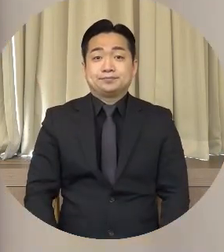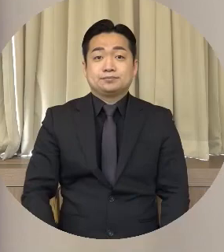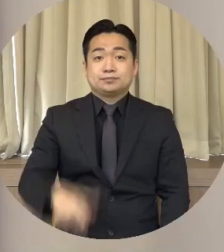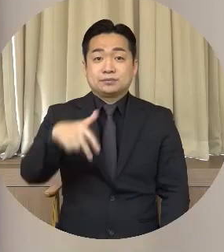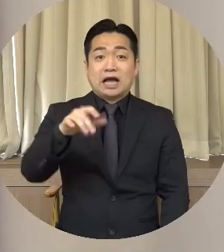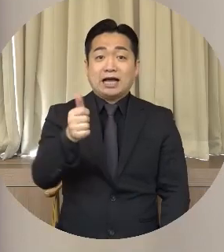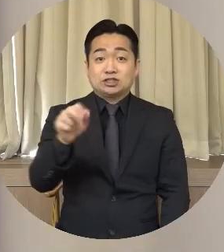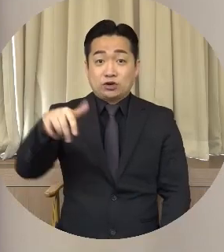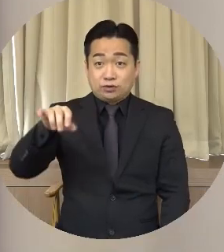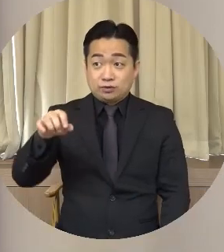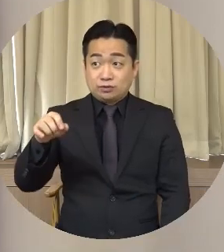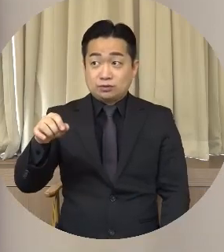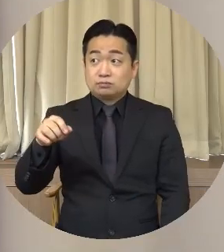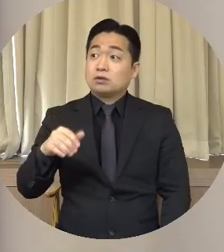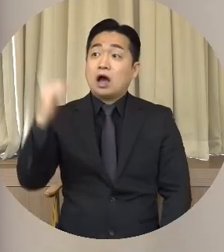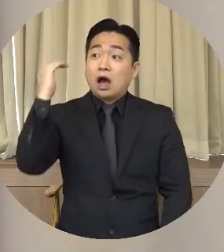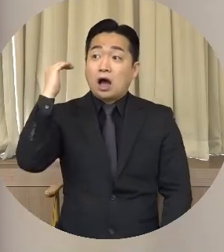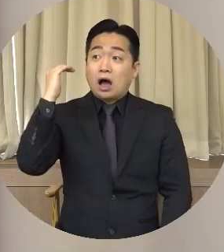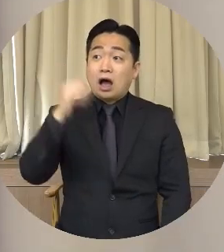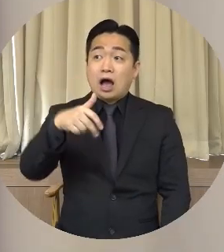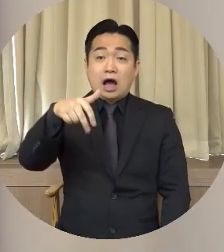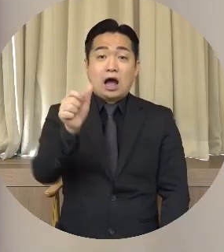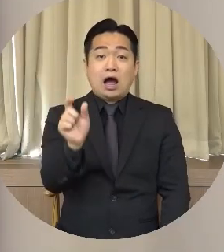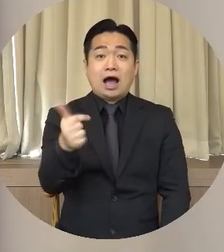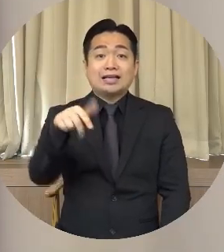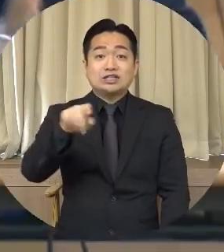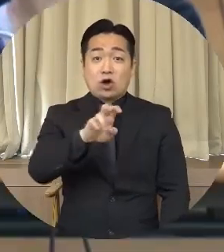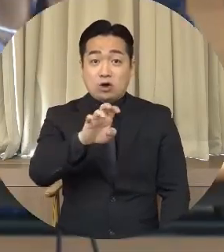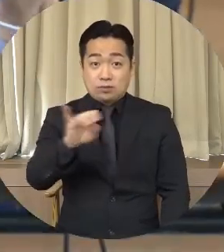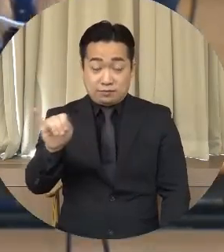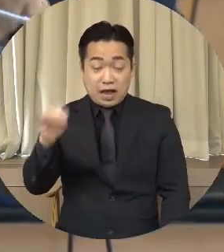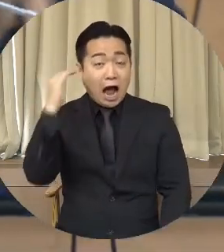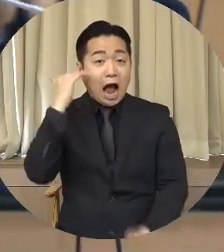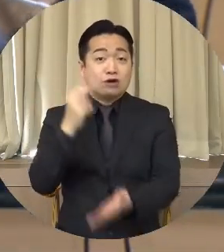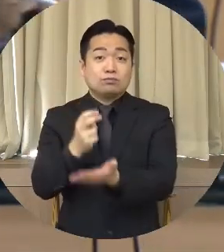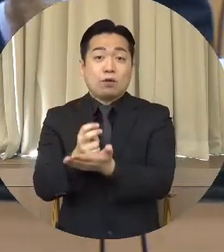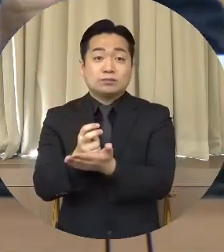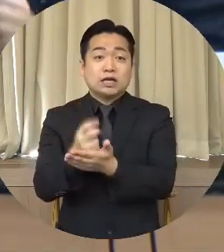한정미 한국법제연구원 미래사업본부장님,